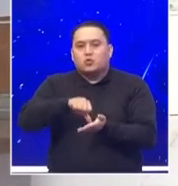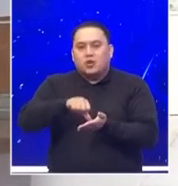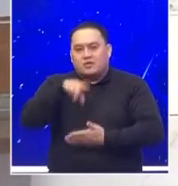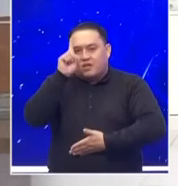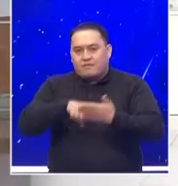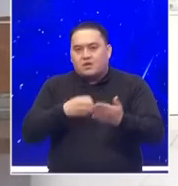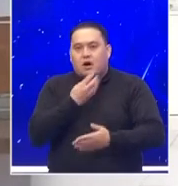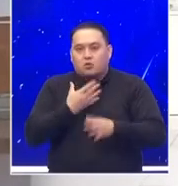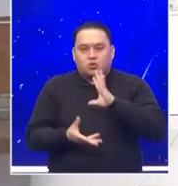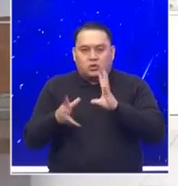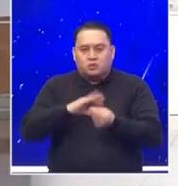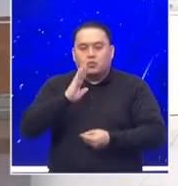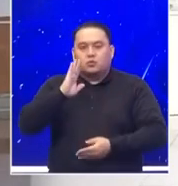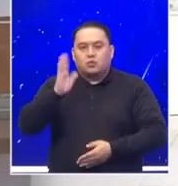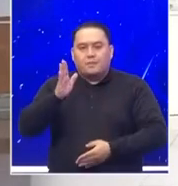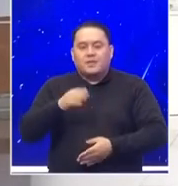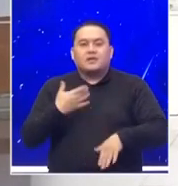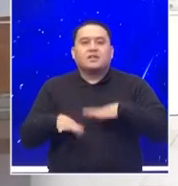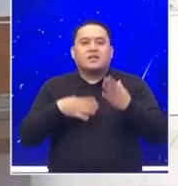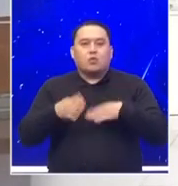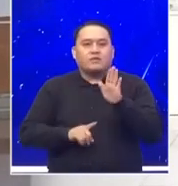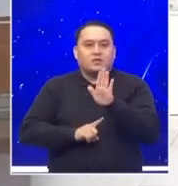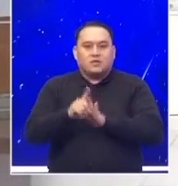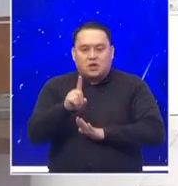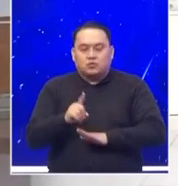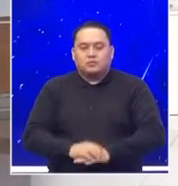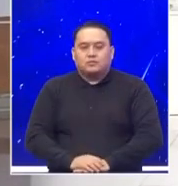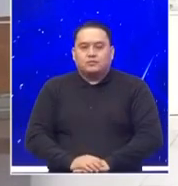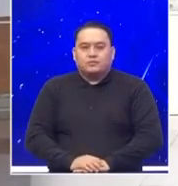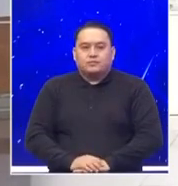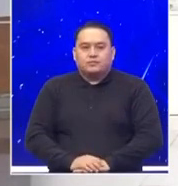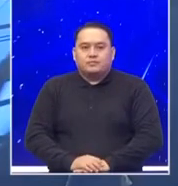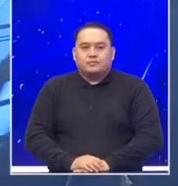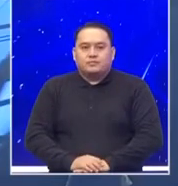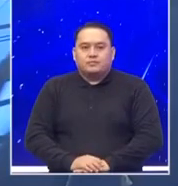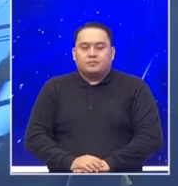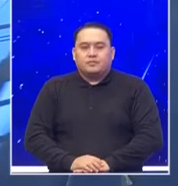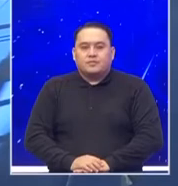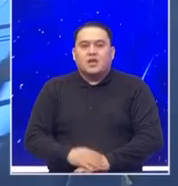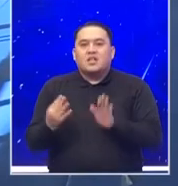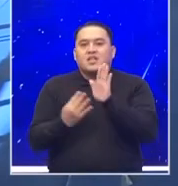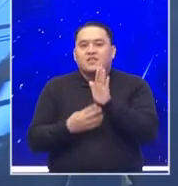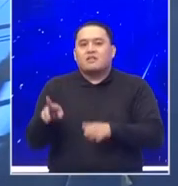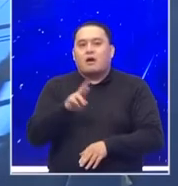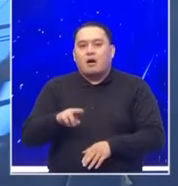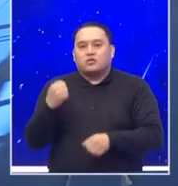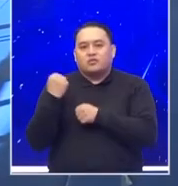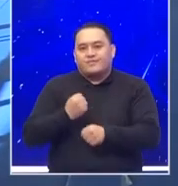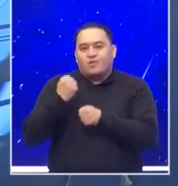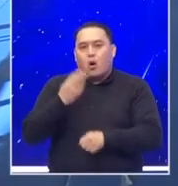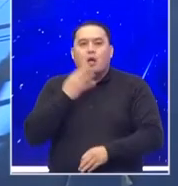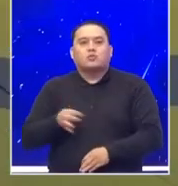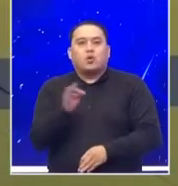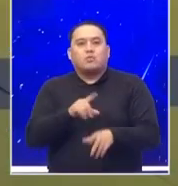покажут хорошие результаты тренировки начнем уже в ближайшее время теперь с 9 января беду и стал matin ской области